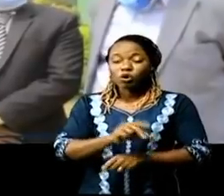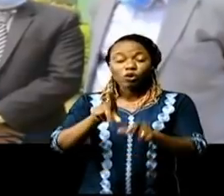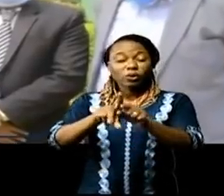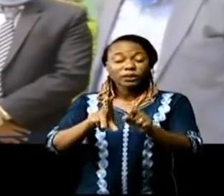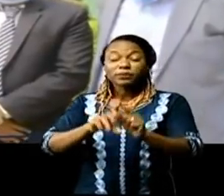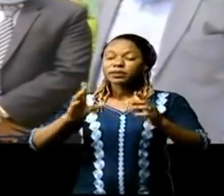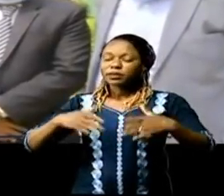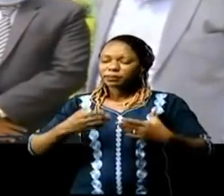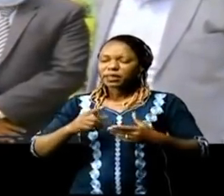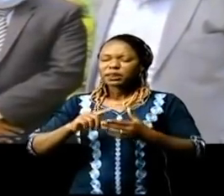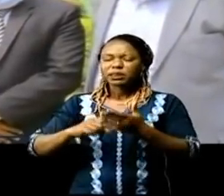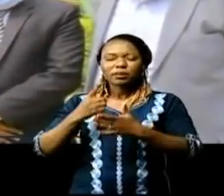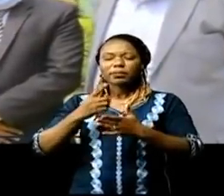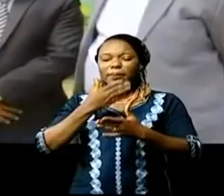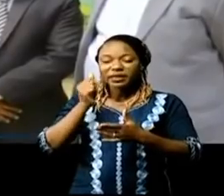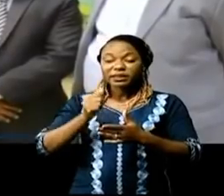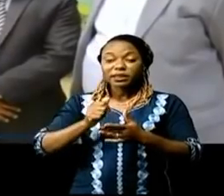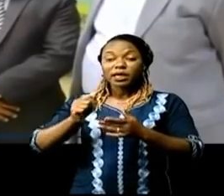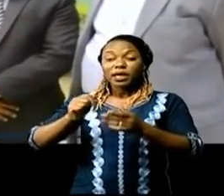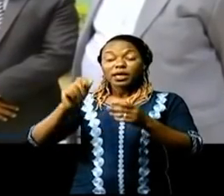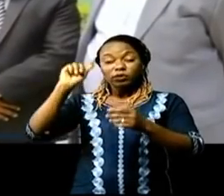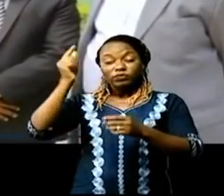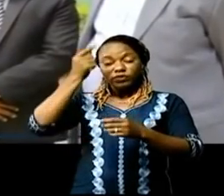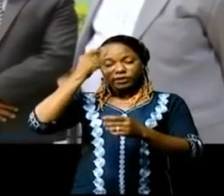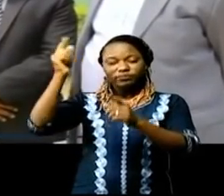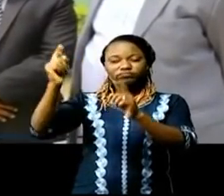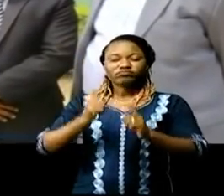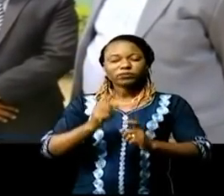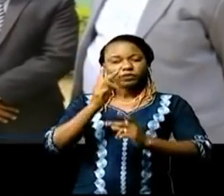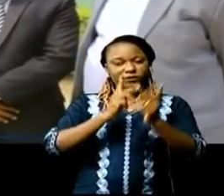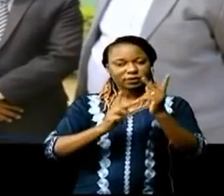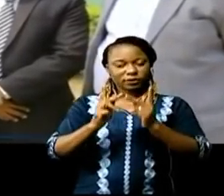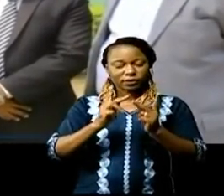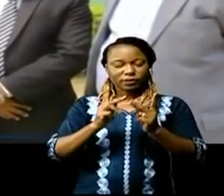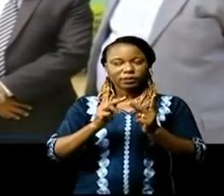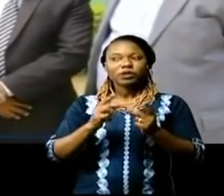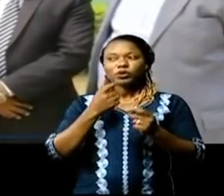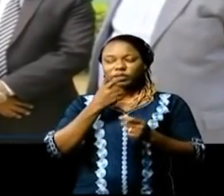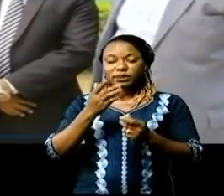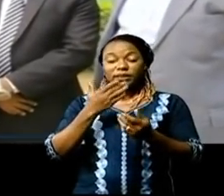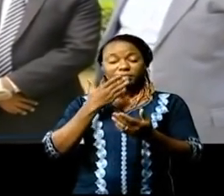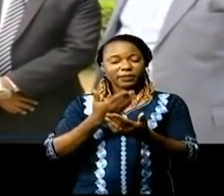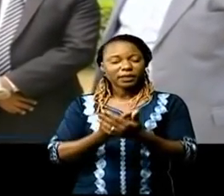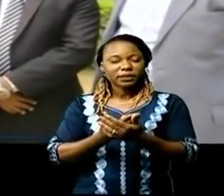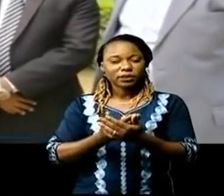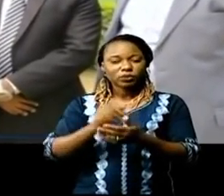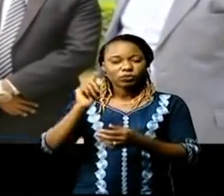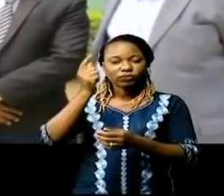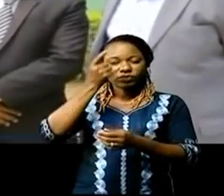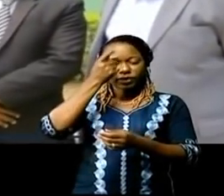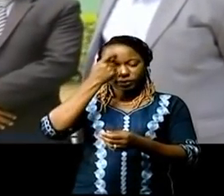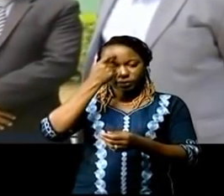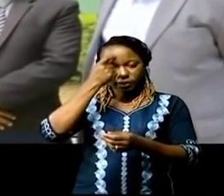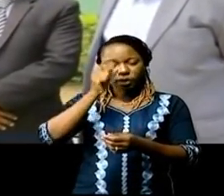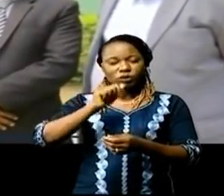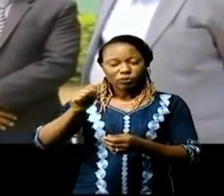cette visite de l'autorité provinciale. La première impression d'abord, c'est de remercier son Excellence Monsieur le Gouverneur qui a manifesté